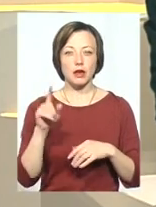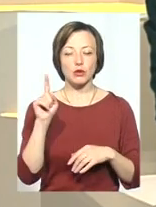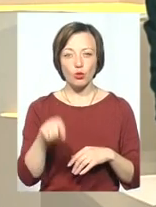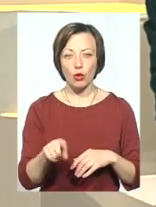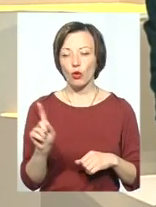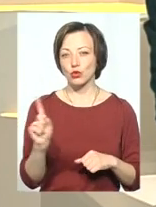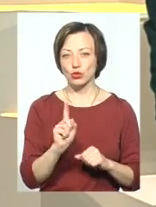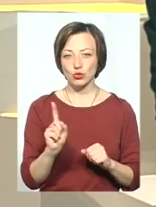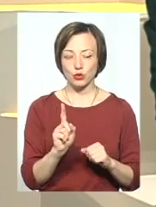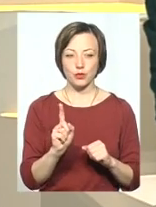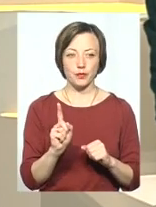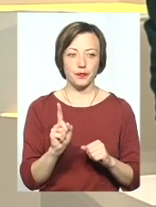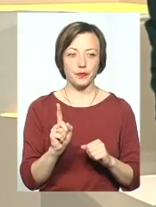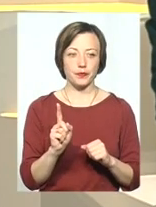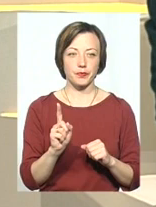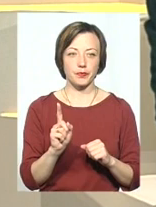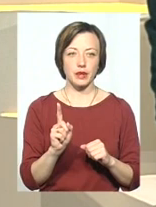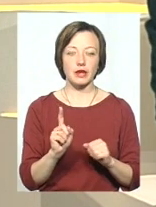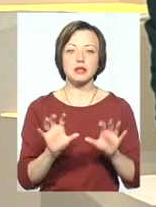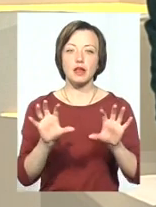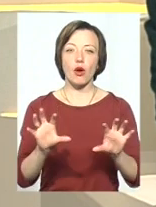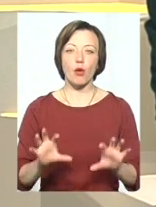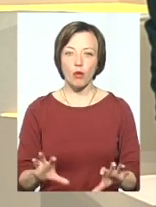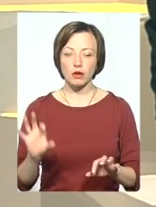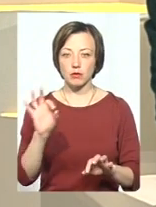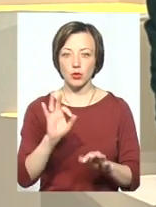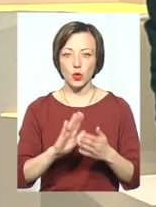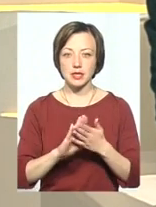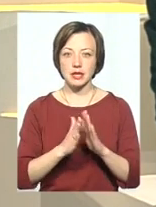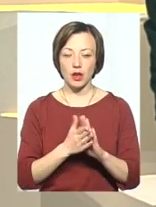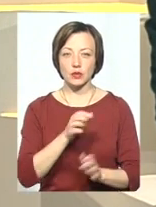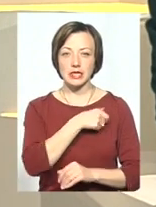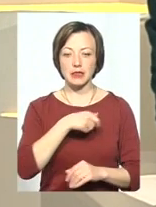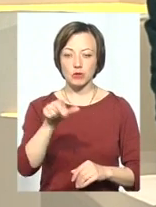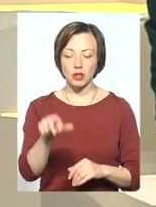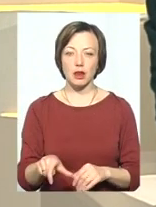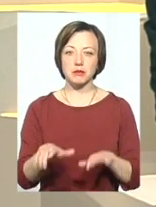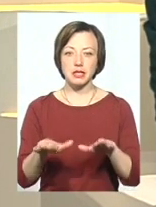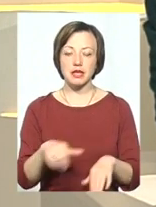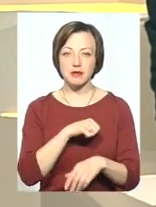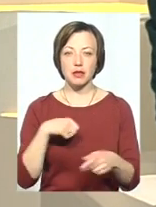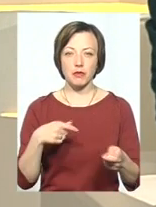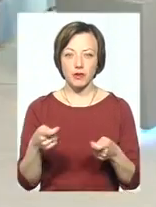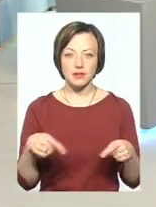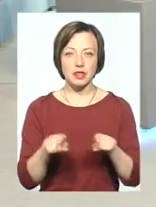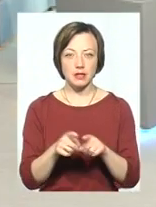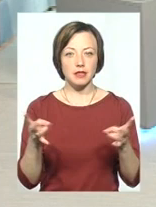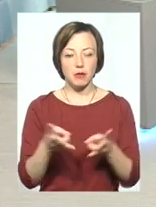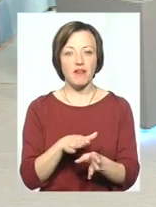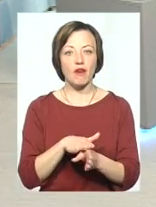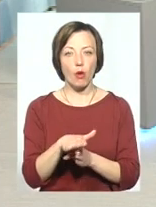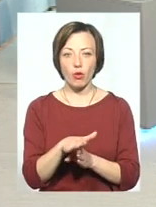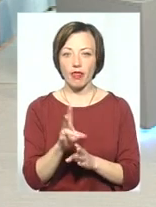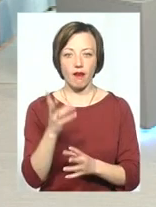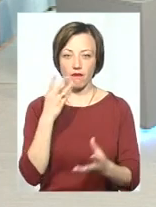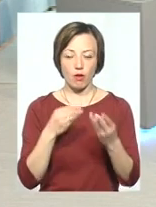того, що, е, ну, принаймні закони про статус депутата, про місцеве самоврядування все-таки треба виконувати